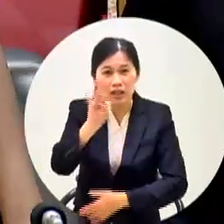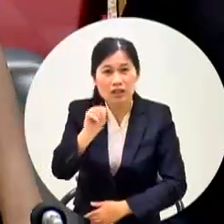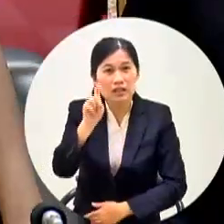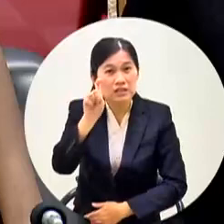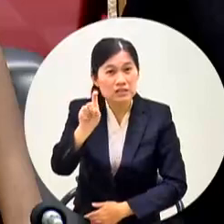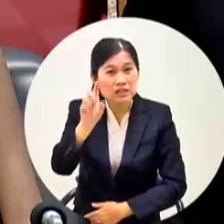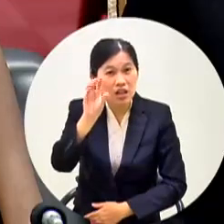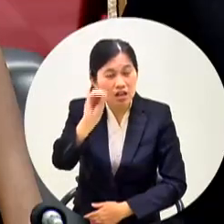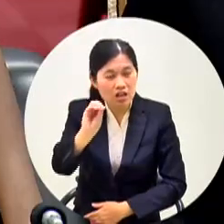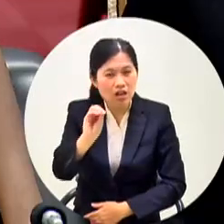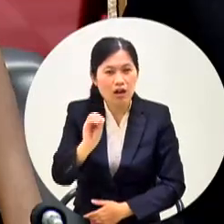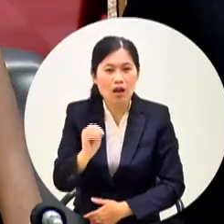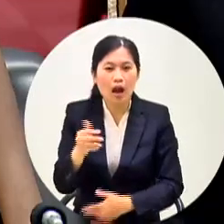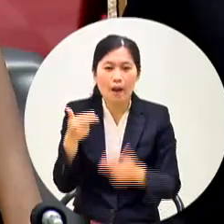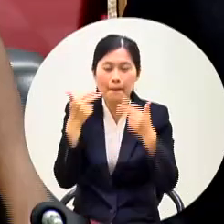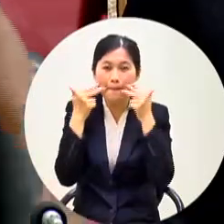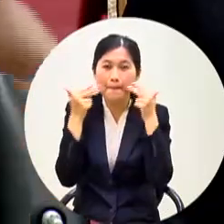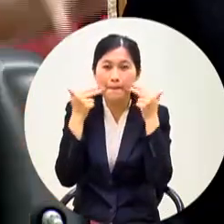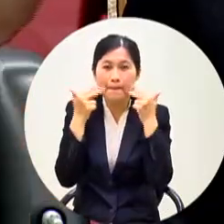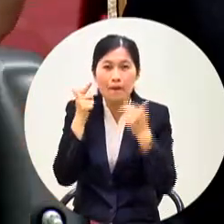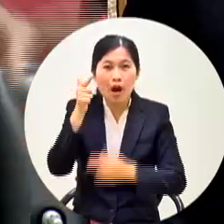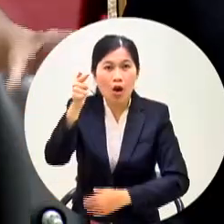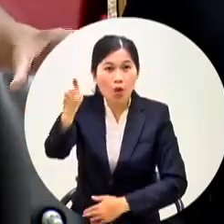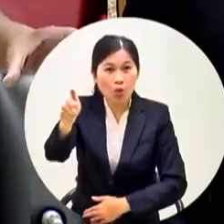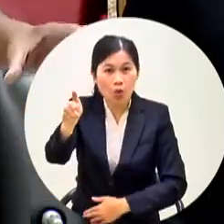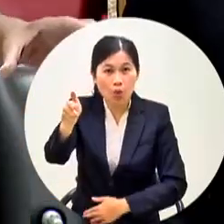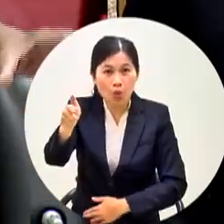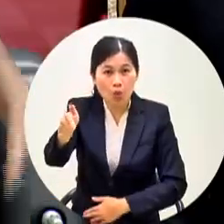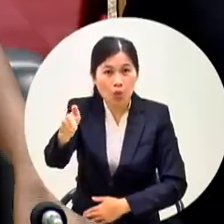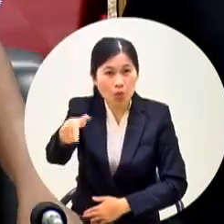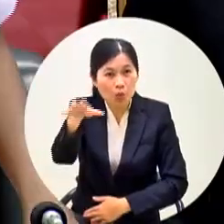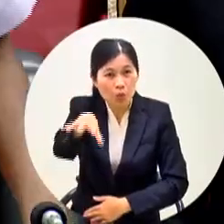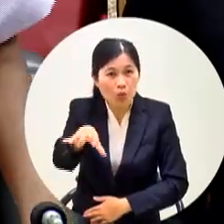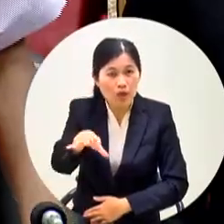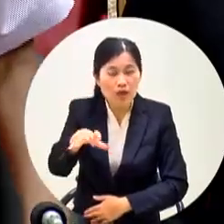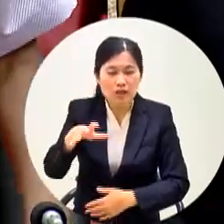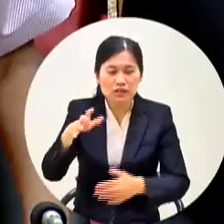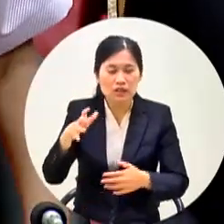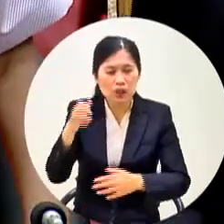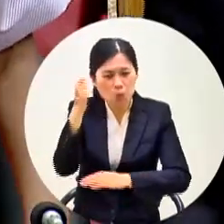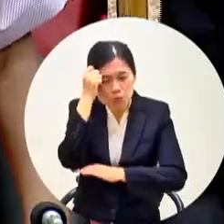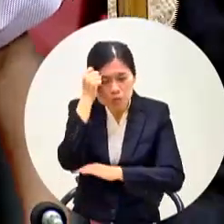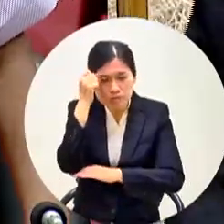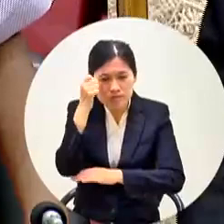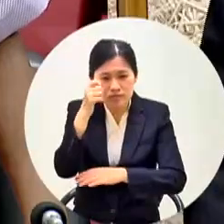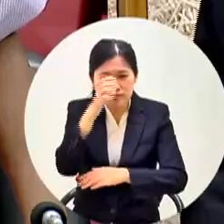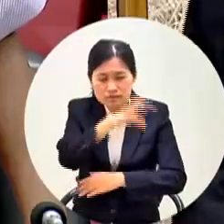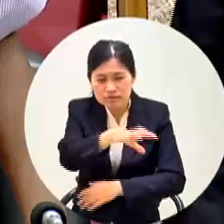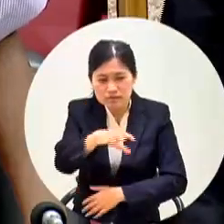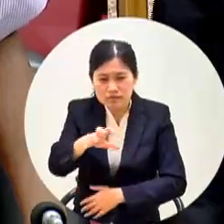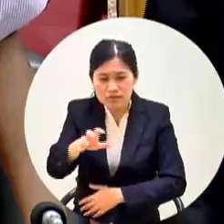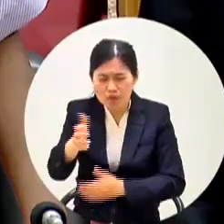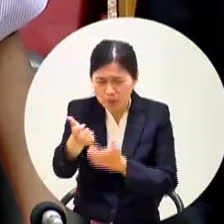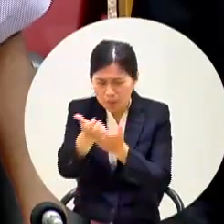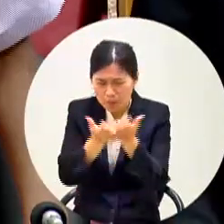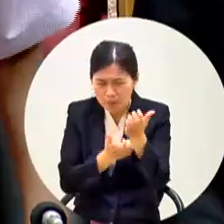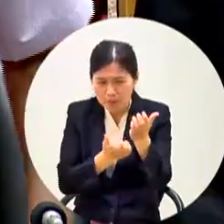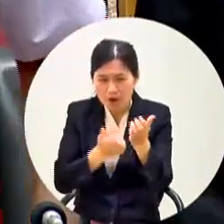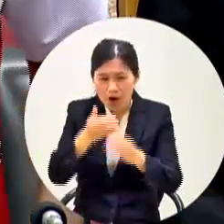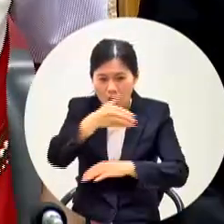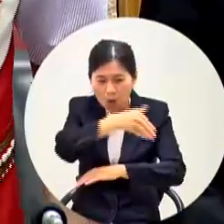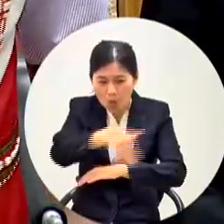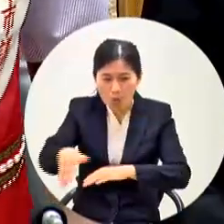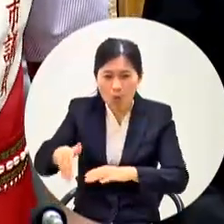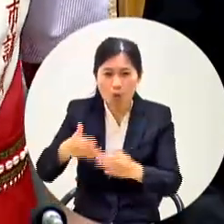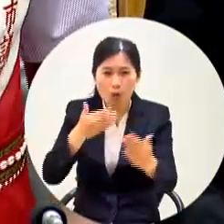把原住民这个偏远地区的住宅区把它划分出来了嘛。从